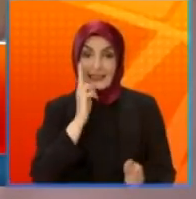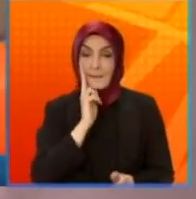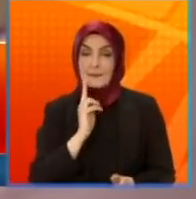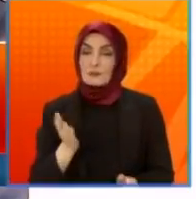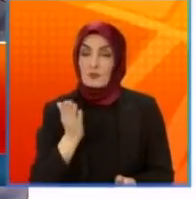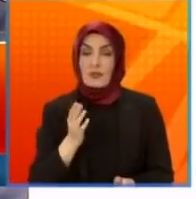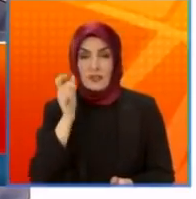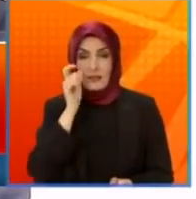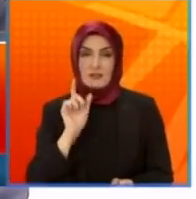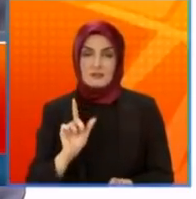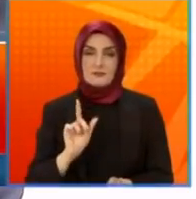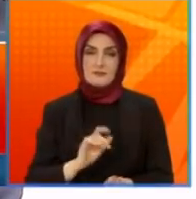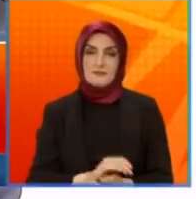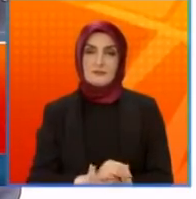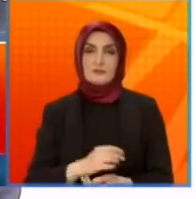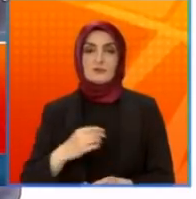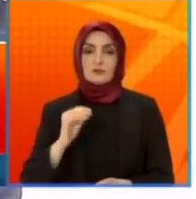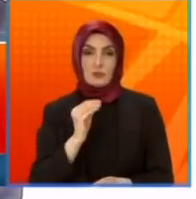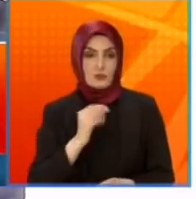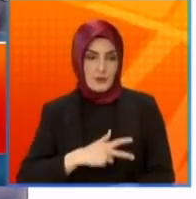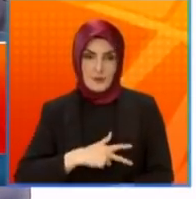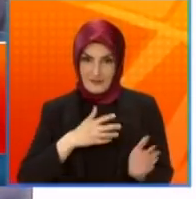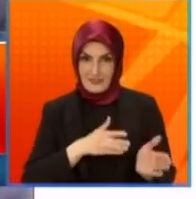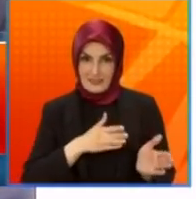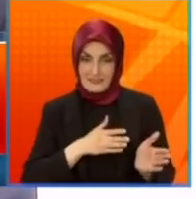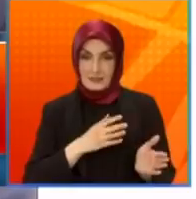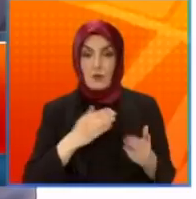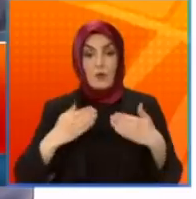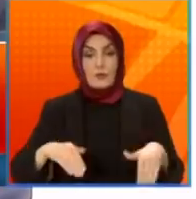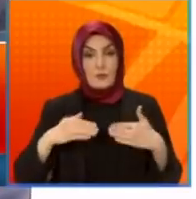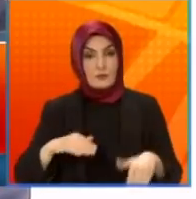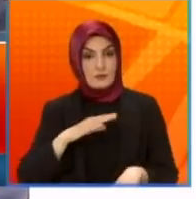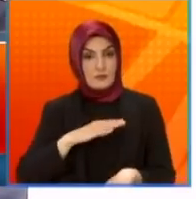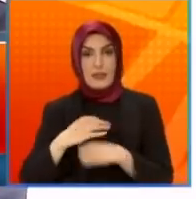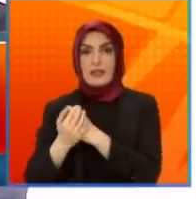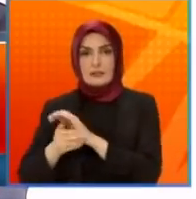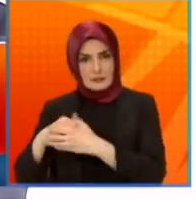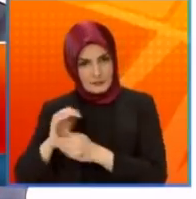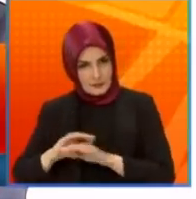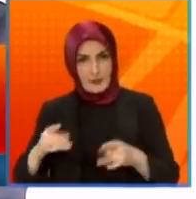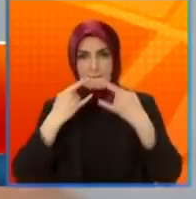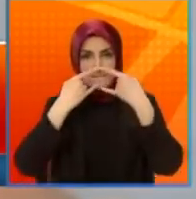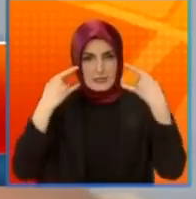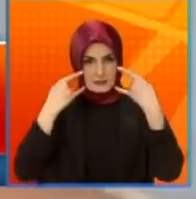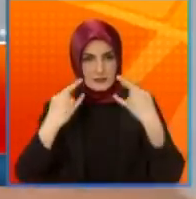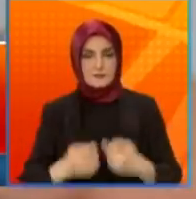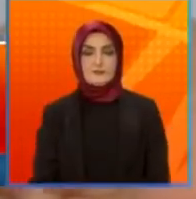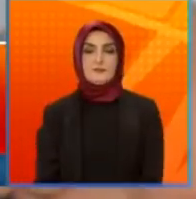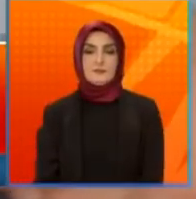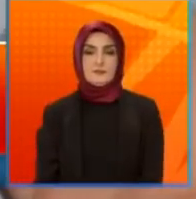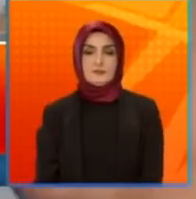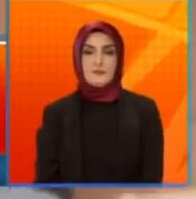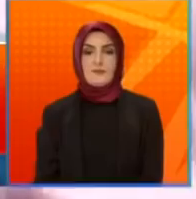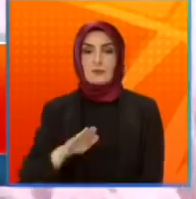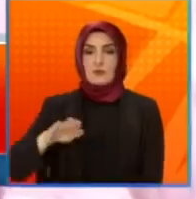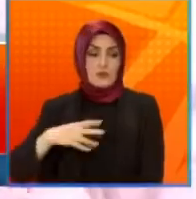dikkat etmek zorunda. Çocuğunu emzirecek ama emzirirken tedbirlerini alacak. Elini yıkayacak, ağzına maske takacak. Çocukların